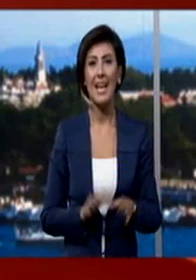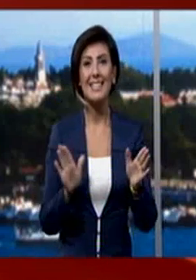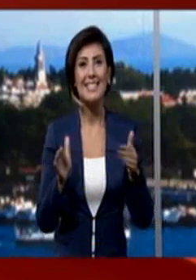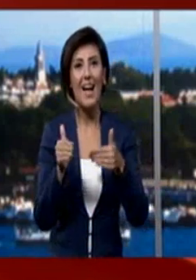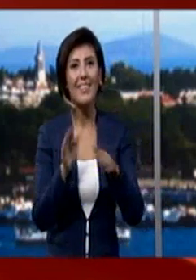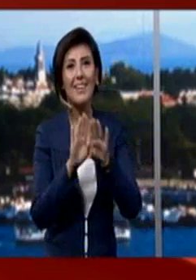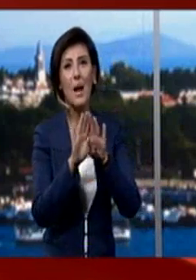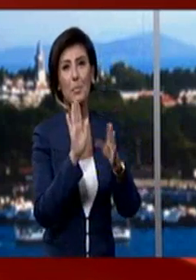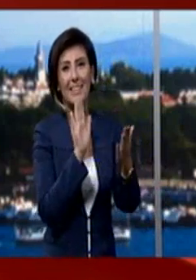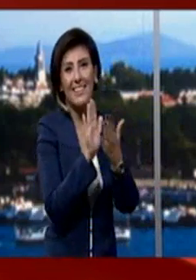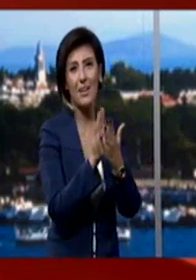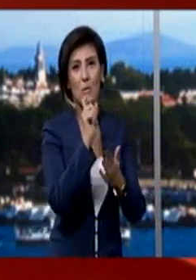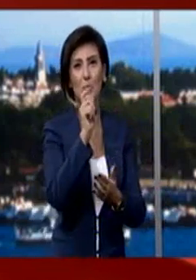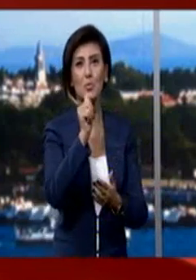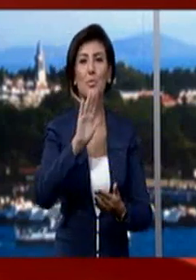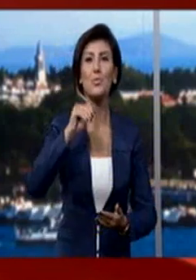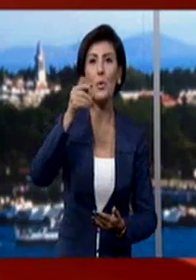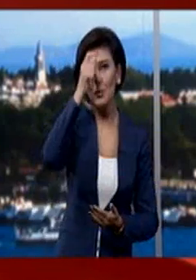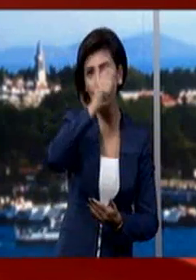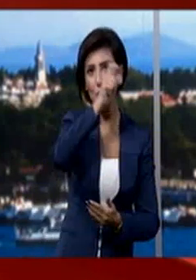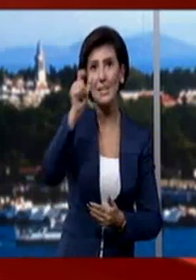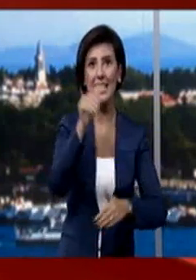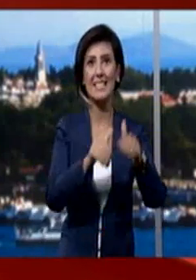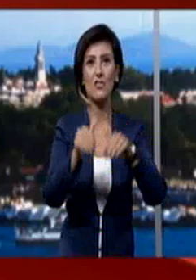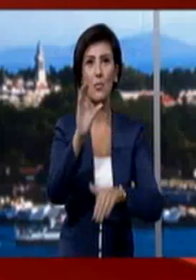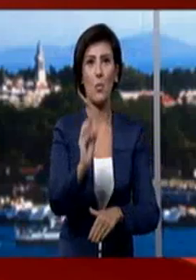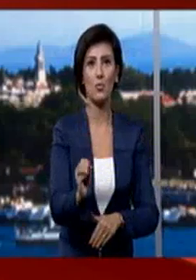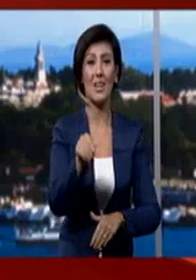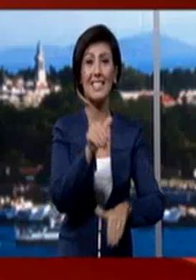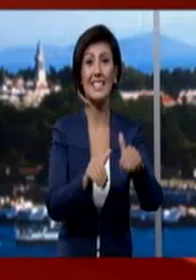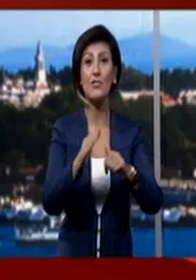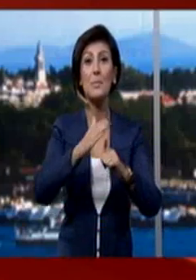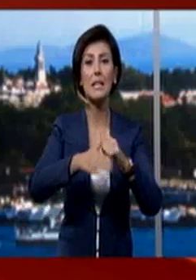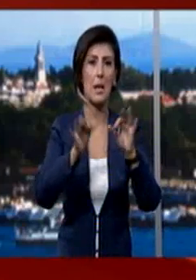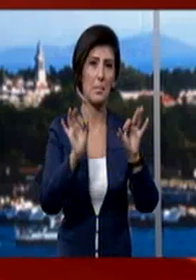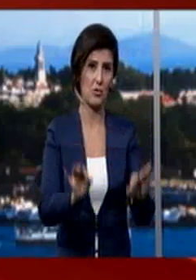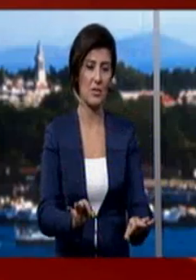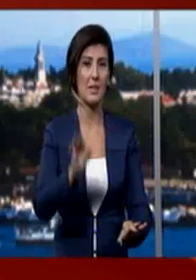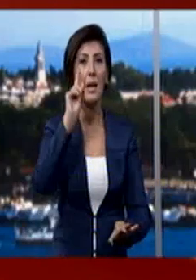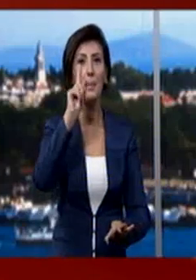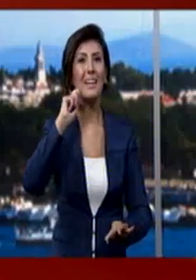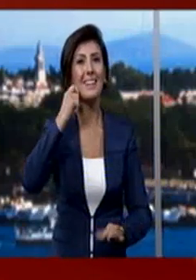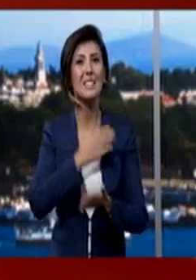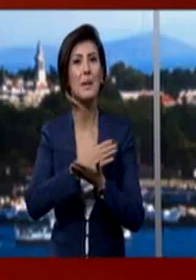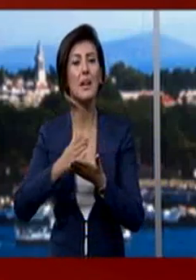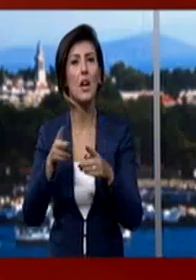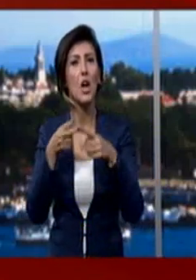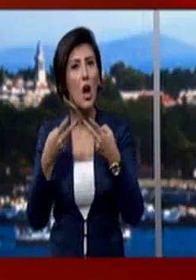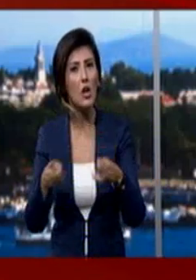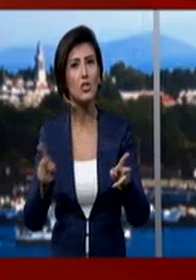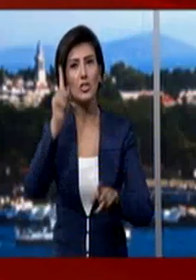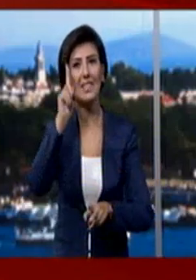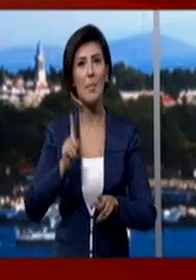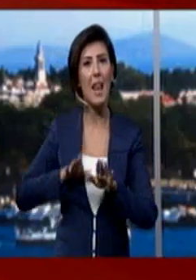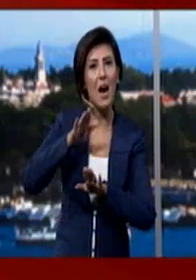Sandık kapıda. 9 gün sonra Türkiye seçimini yapacak. Seçim yasakları başladı. 1 Kasım'a kadar açılış ve